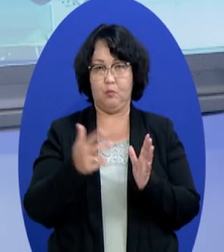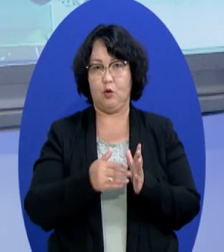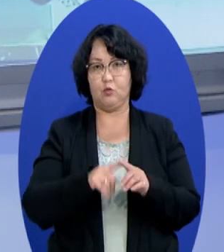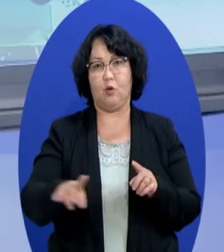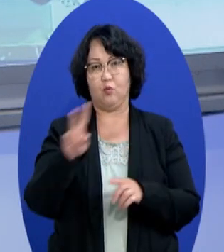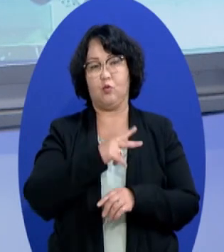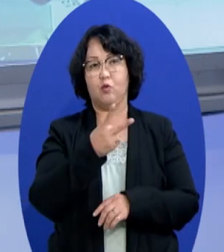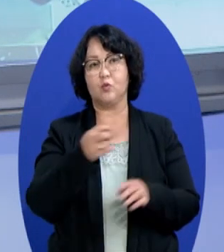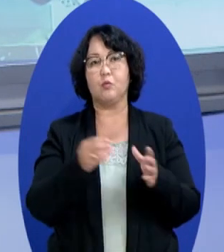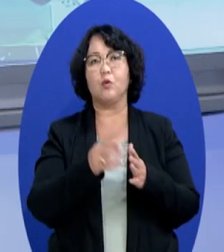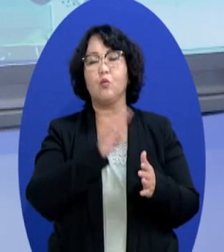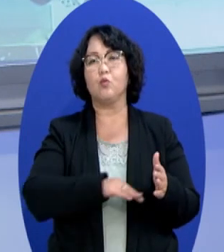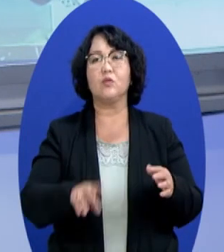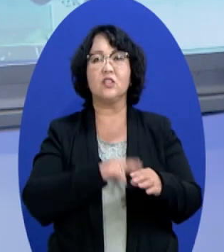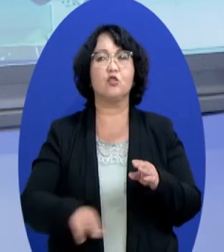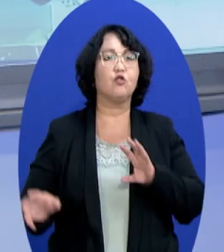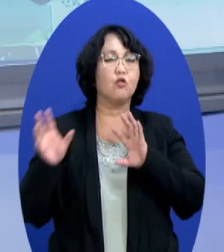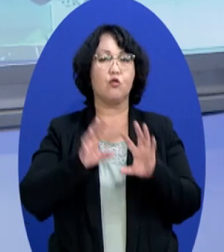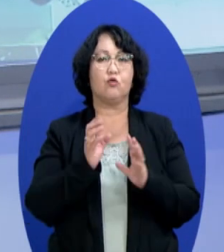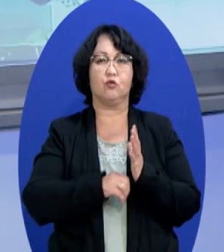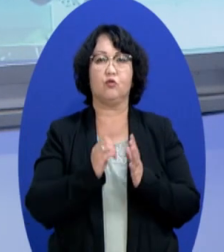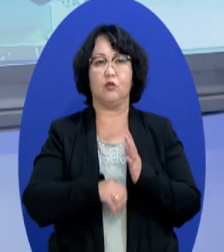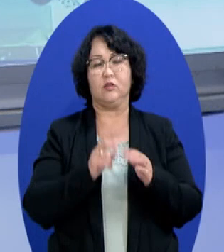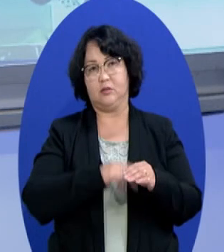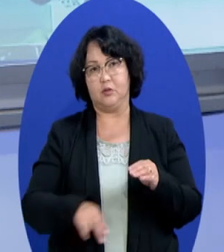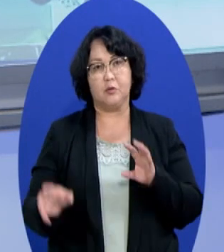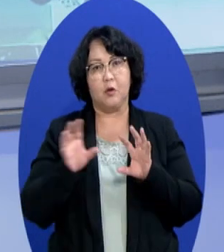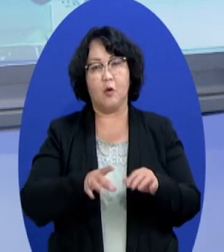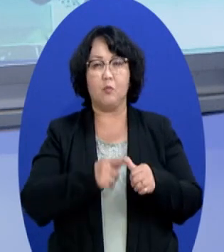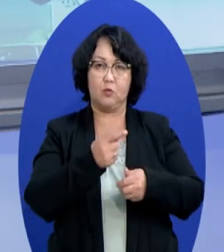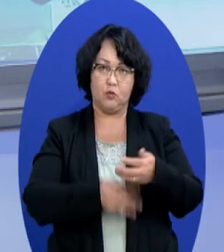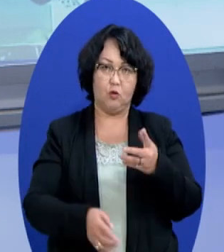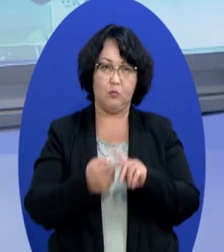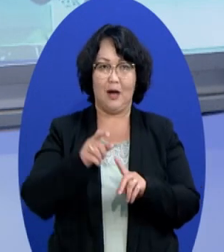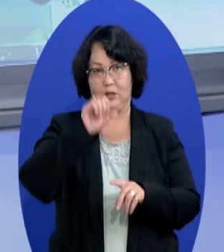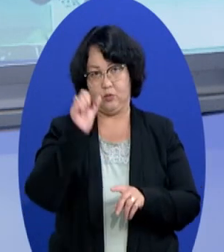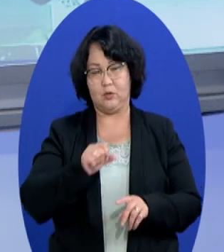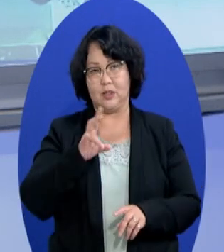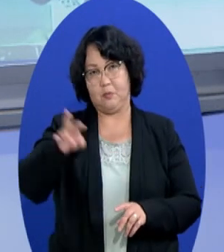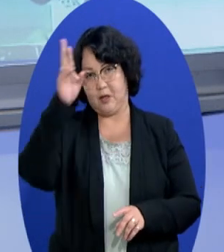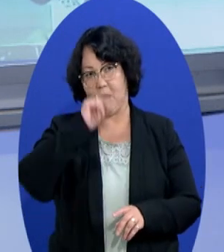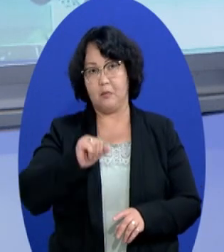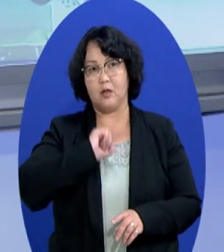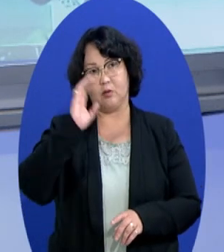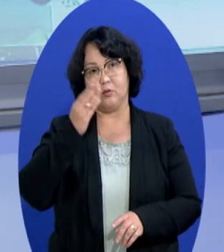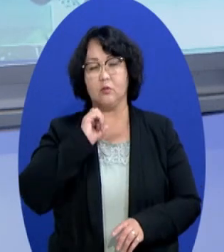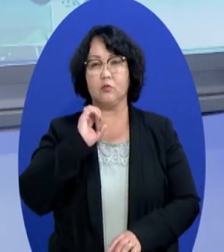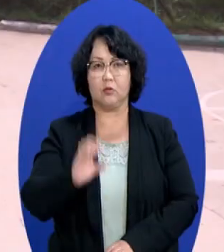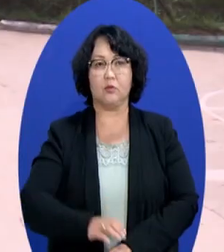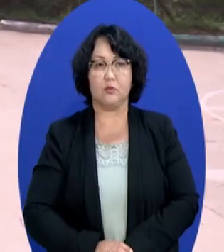хүүхэд цэцэрлэгт хамрагдана. Цэцэрлэгийн эсэлт бүртгэлтэй холбоотой асуудлыг салбарын яамнаас тодруллаа.